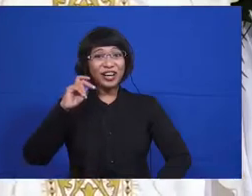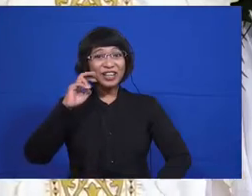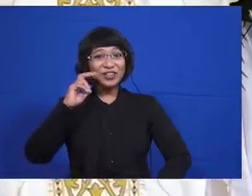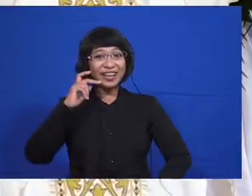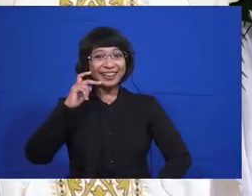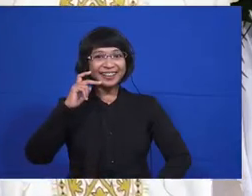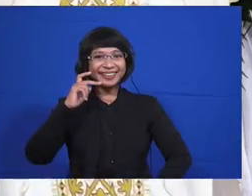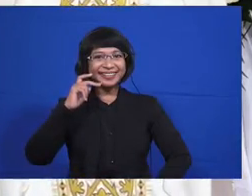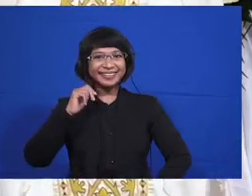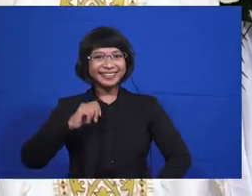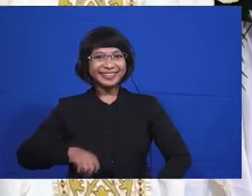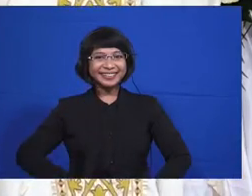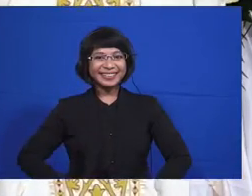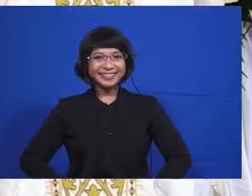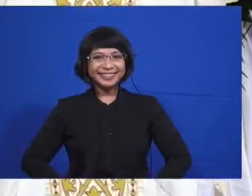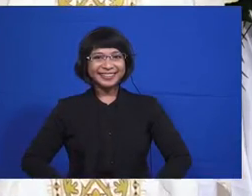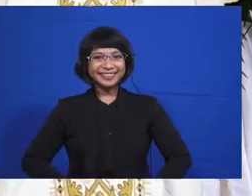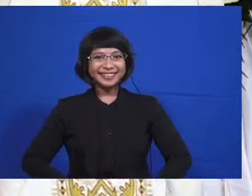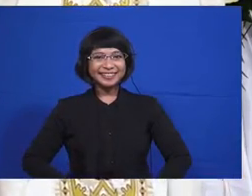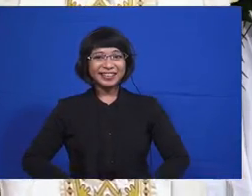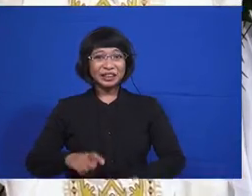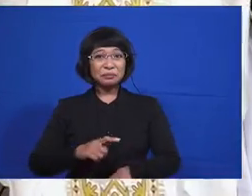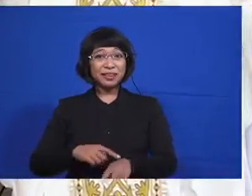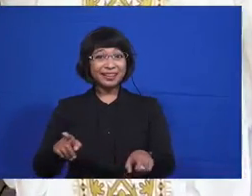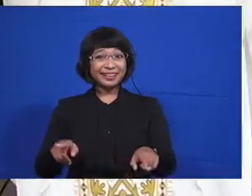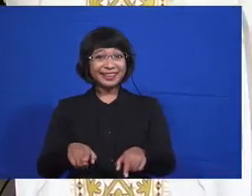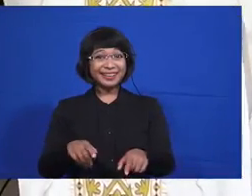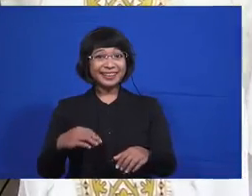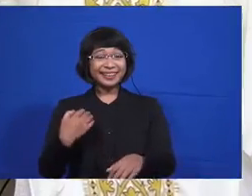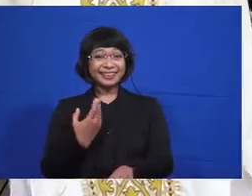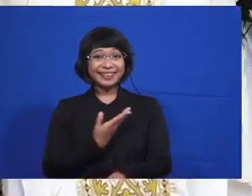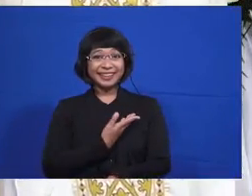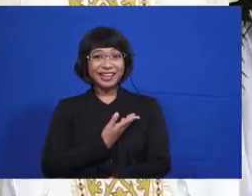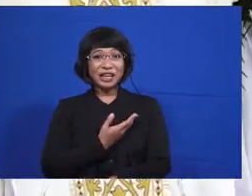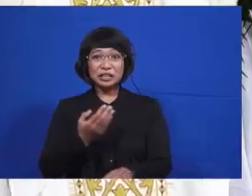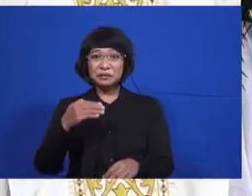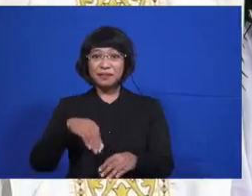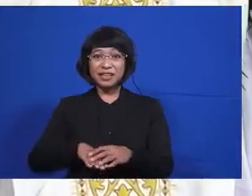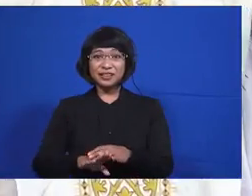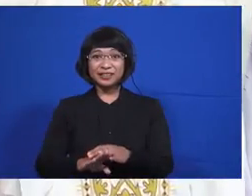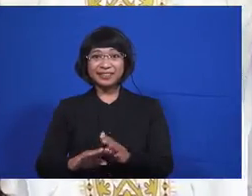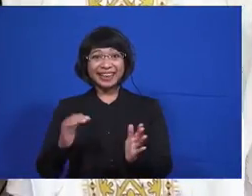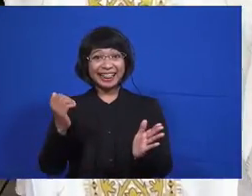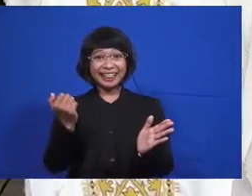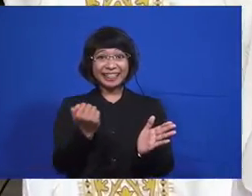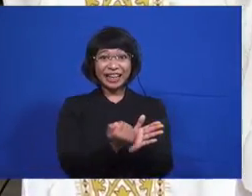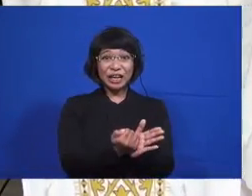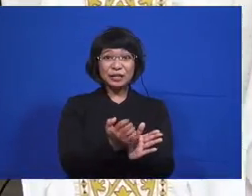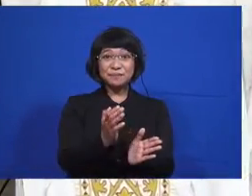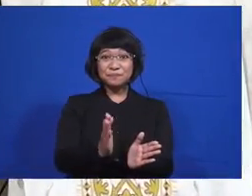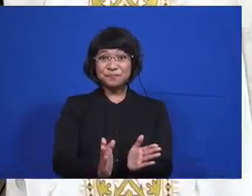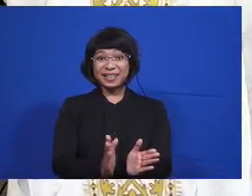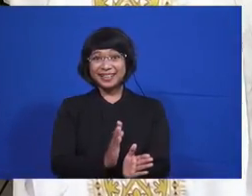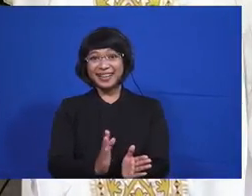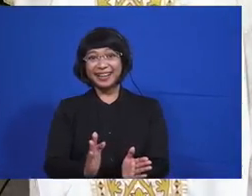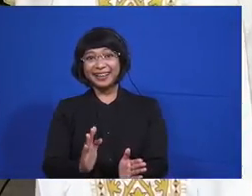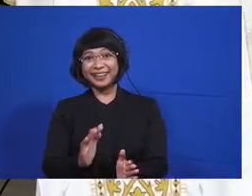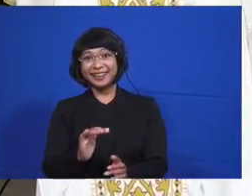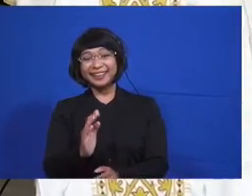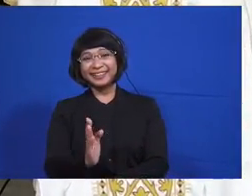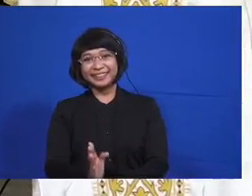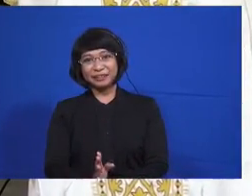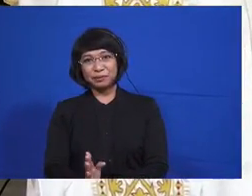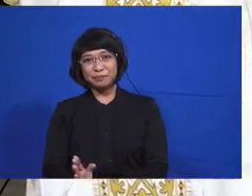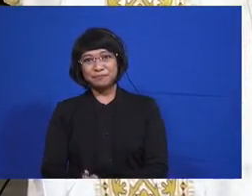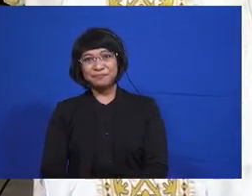Saudara-saudari, sebentar lagi kita memasuki bagian inti perayaan tahbisan imam. Bagian inti ini